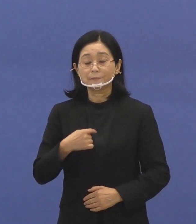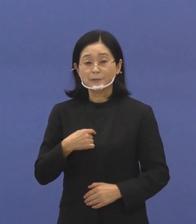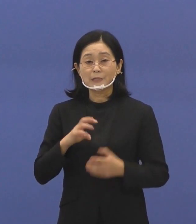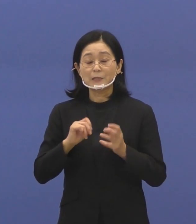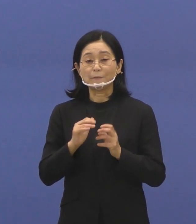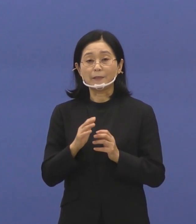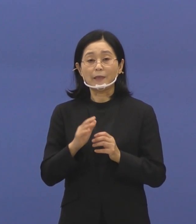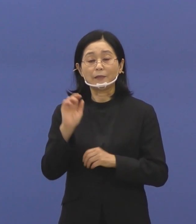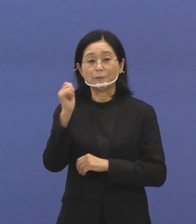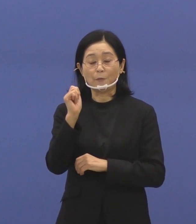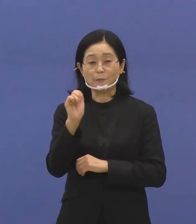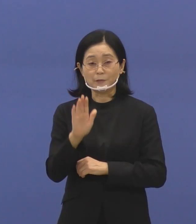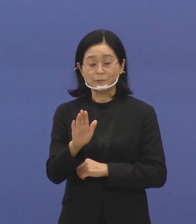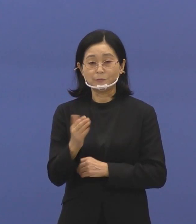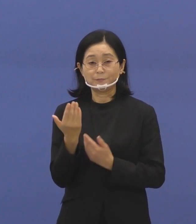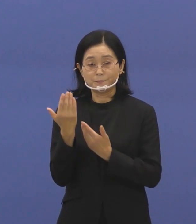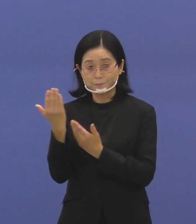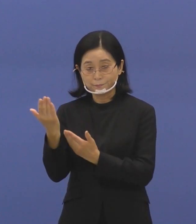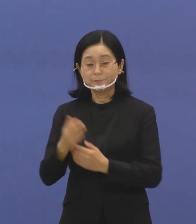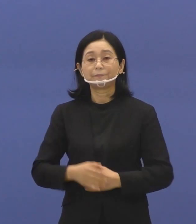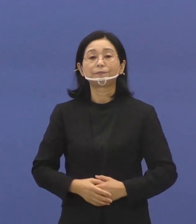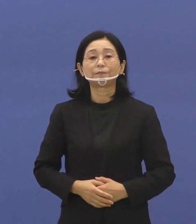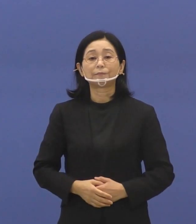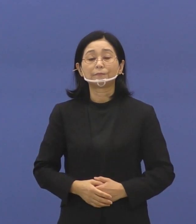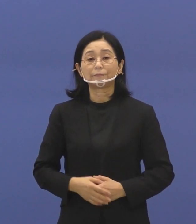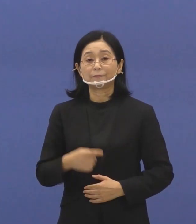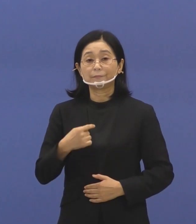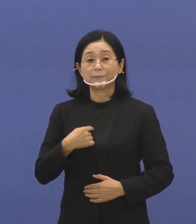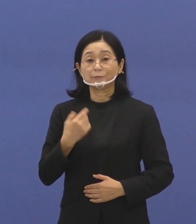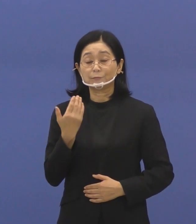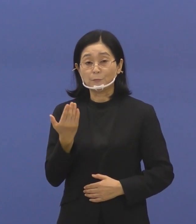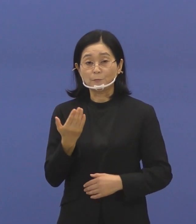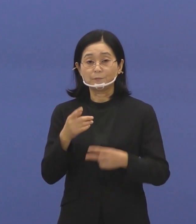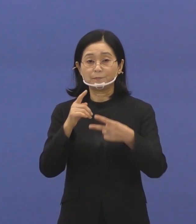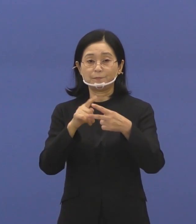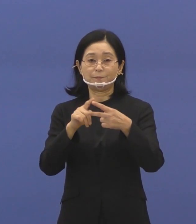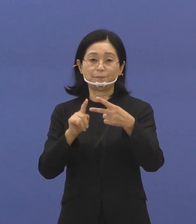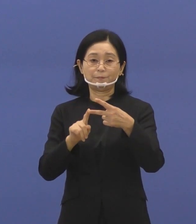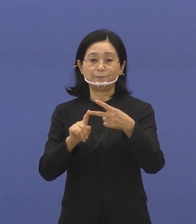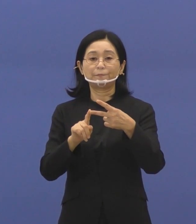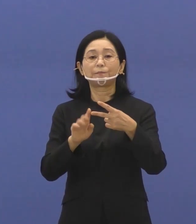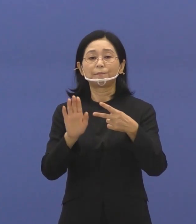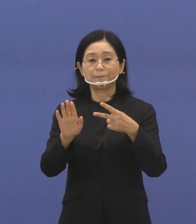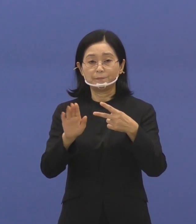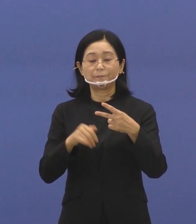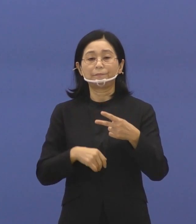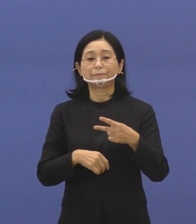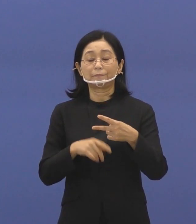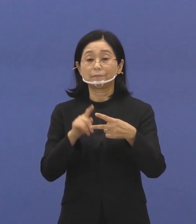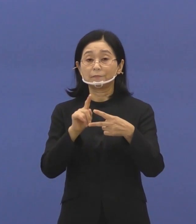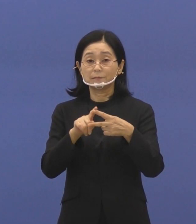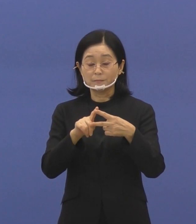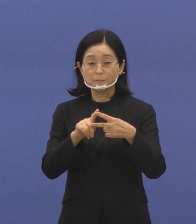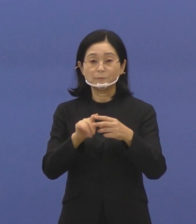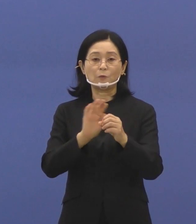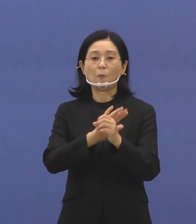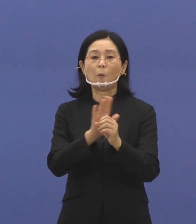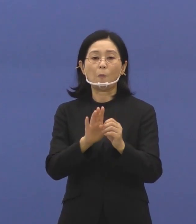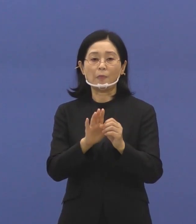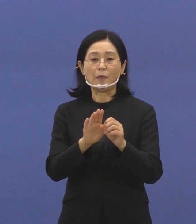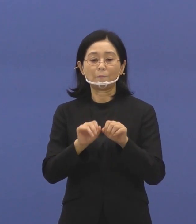岩手日報の佐々木と申します。よろしくお願いいたします。はい、私の方からは大きく2点お伺いできればと思ってました。まずコロナについて